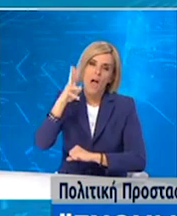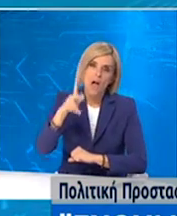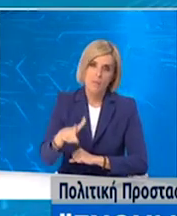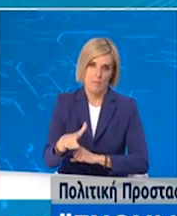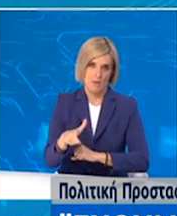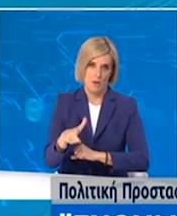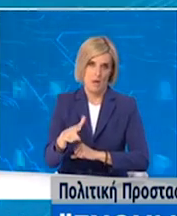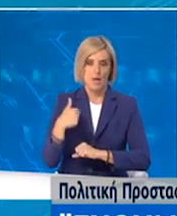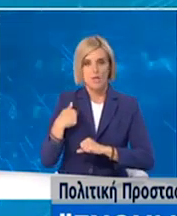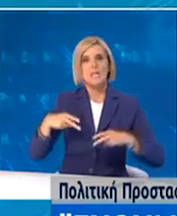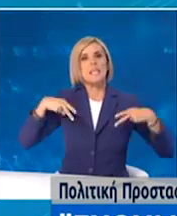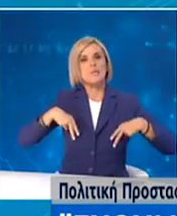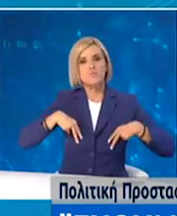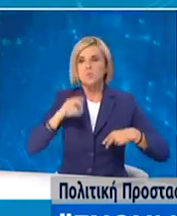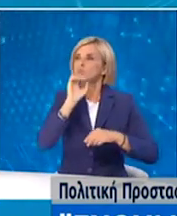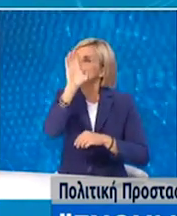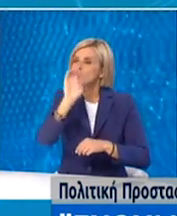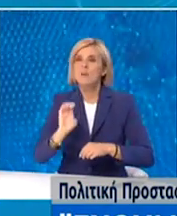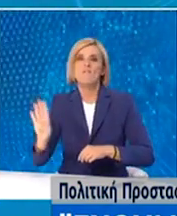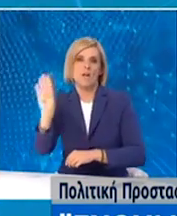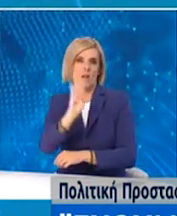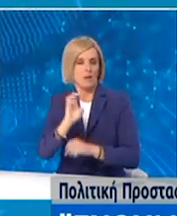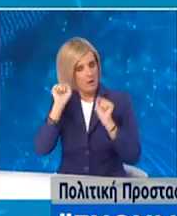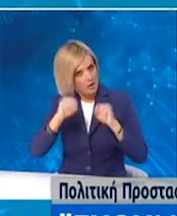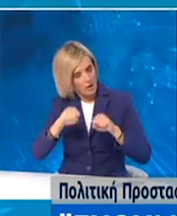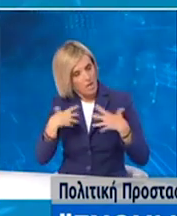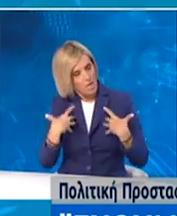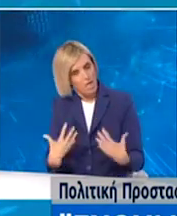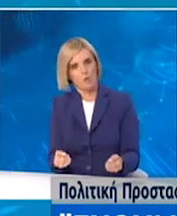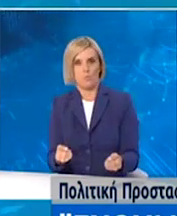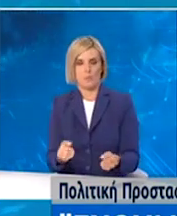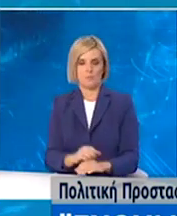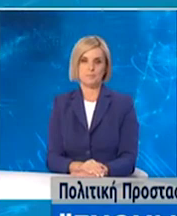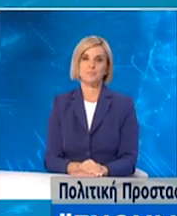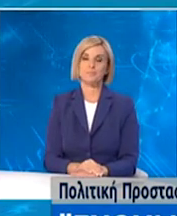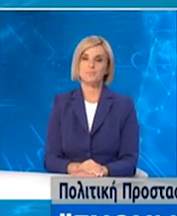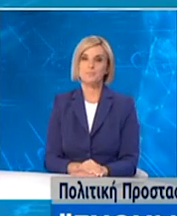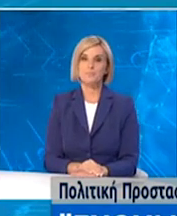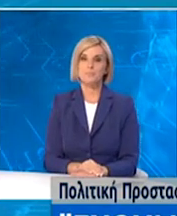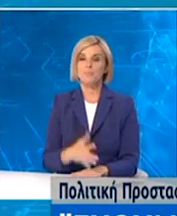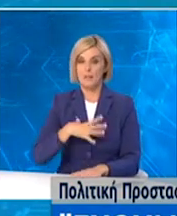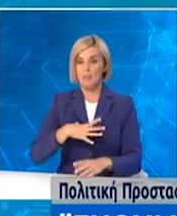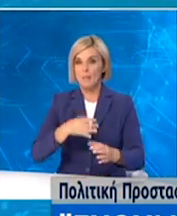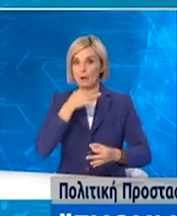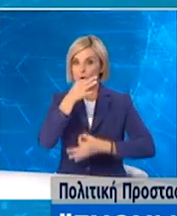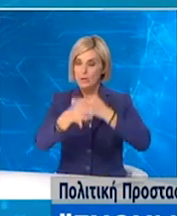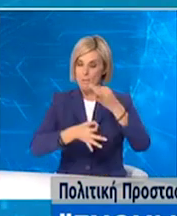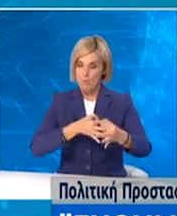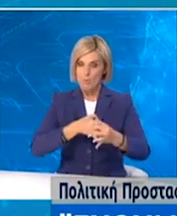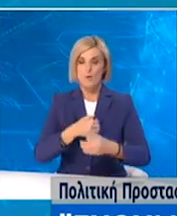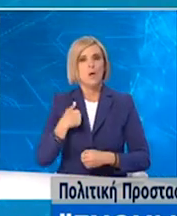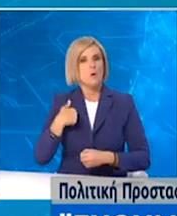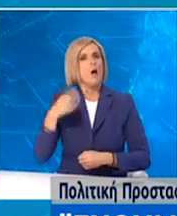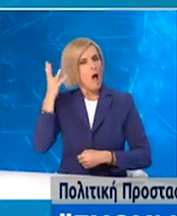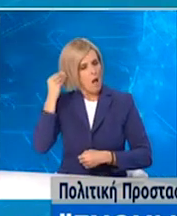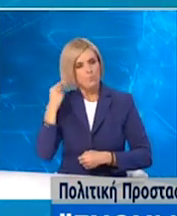κάποιους από τους συνομολόγους μας στις υπόλοιπες χώρες. Θέλω να πω κάτι. Το έχω ακούσει και